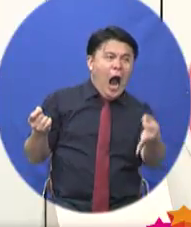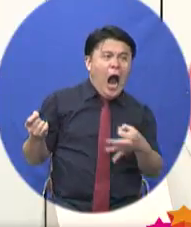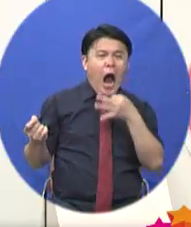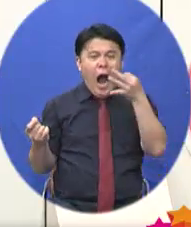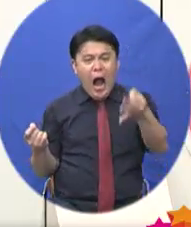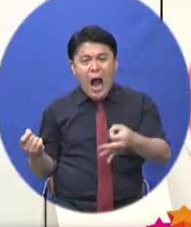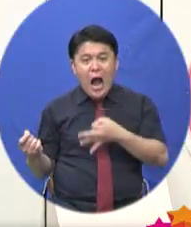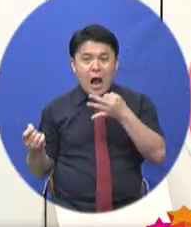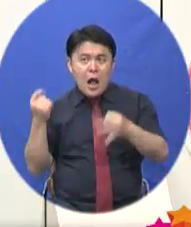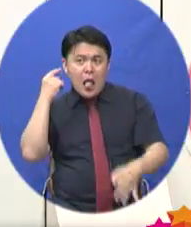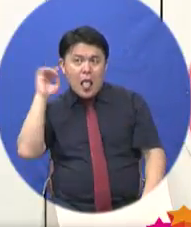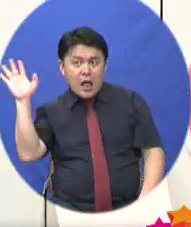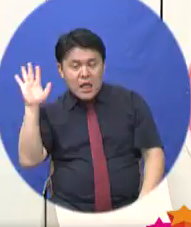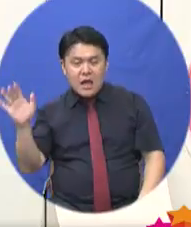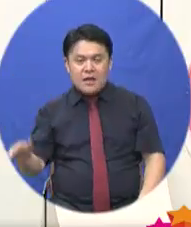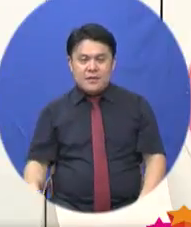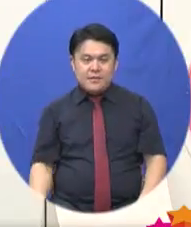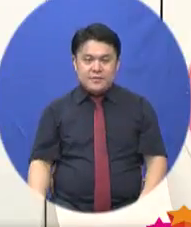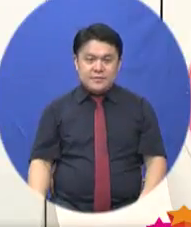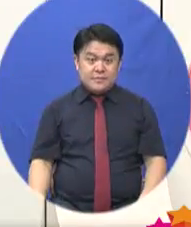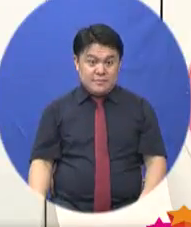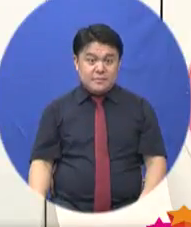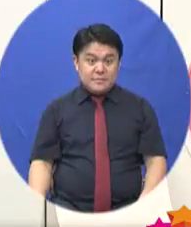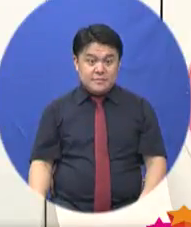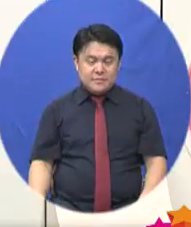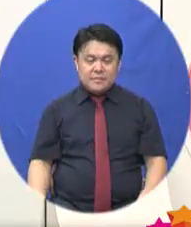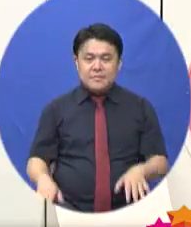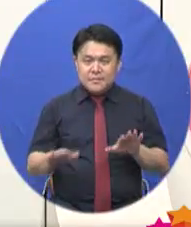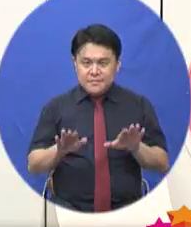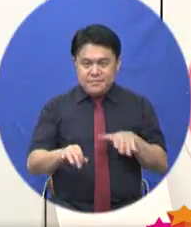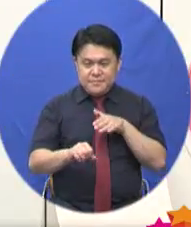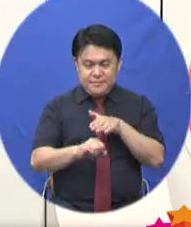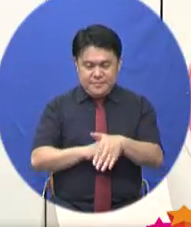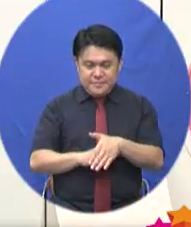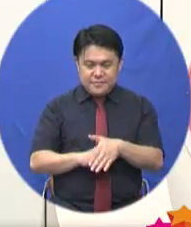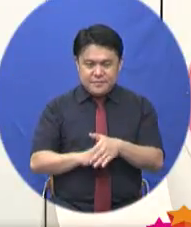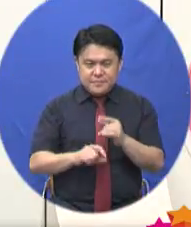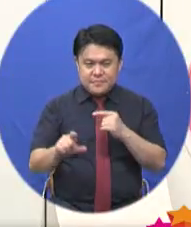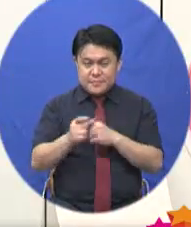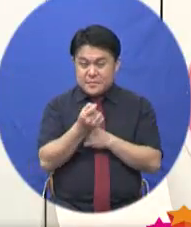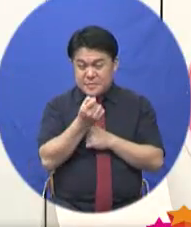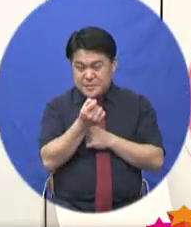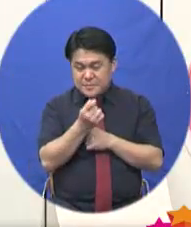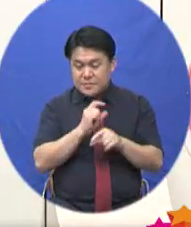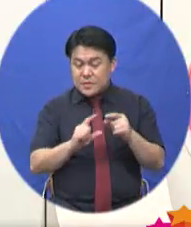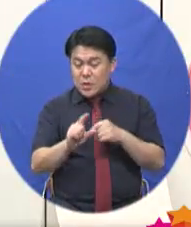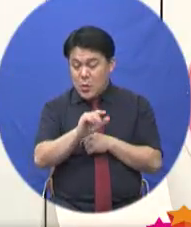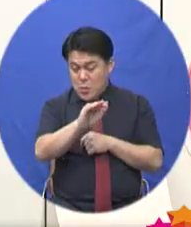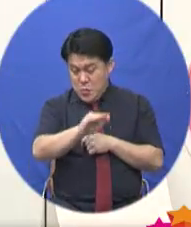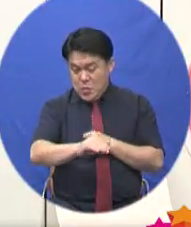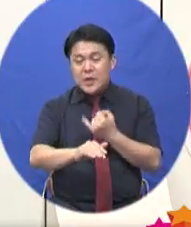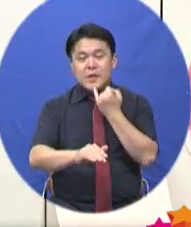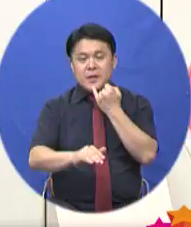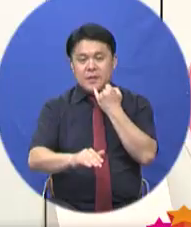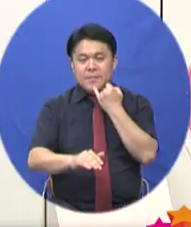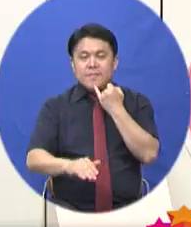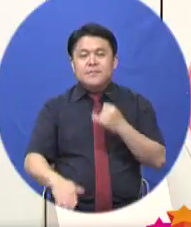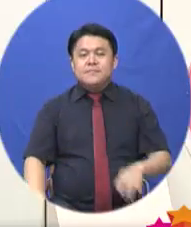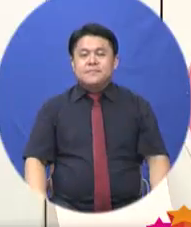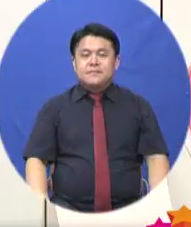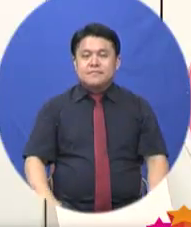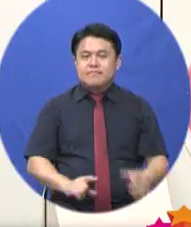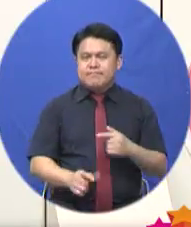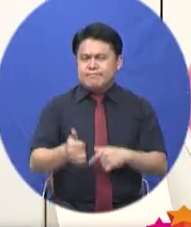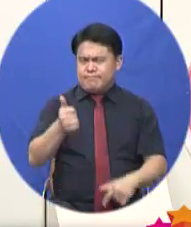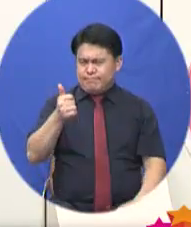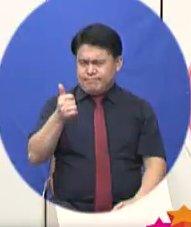하면은 잡아먹어버리죠. 네. 그러니까 지금 그렇게 더 조그맣게 지금보다도 더 적게 하시면 네.